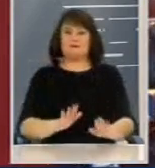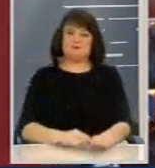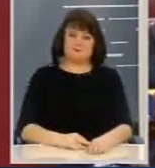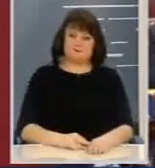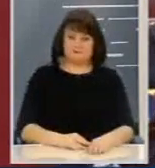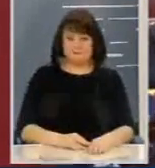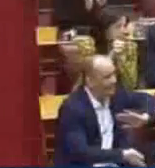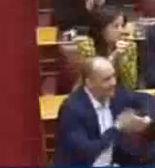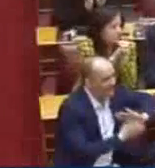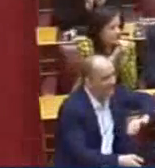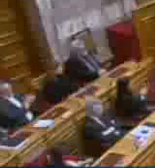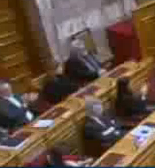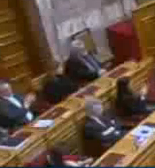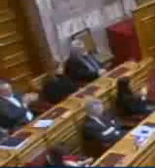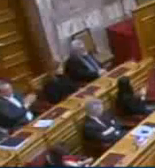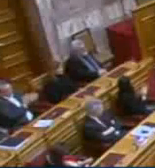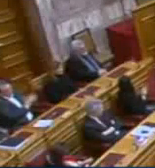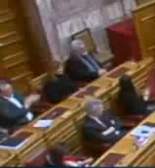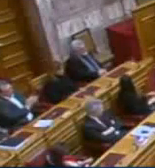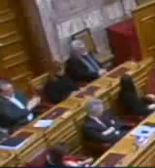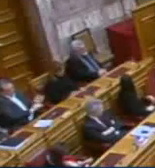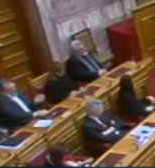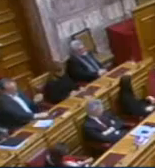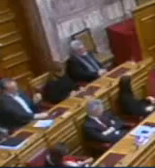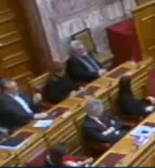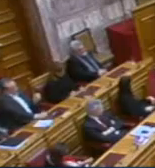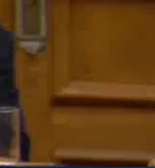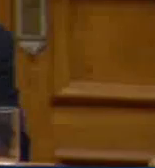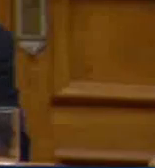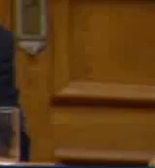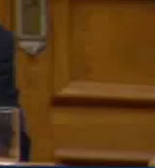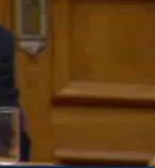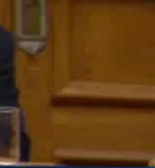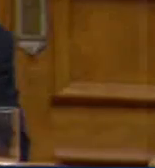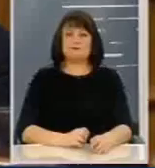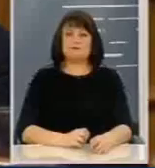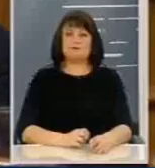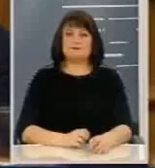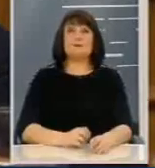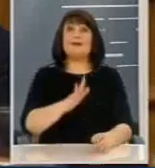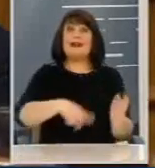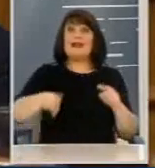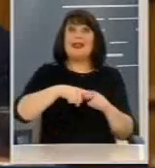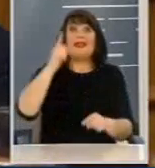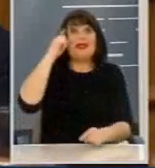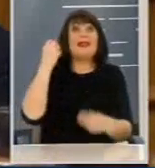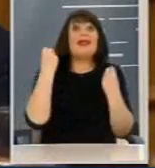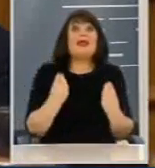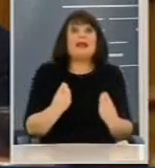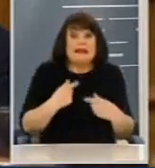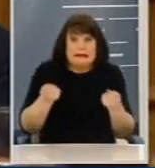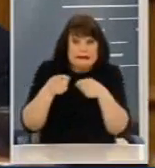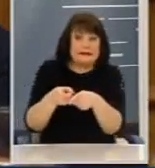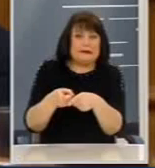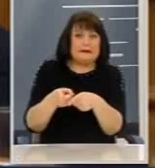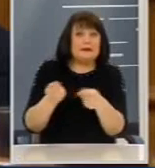Λοιπόν, να έχει ο ελληνικός λαός την εικόνα του τι ακριβώς θα κάνατε εσείς αν είχαμε την ατυχία σε αυτές τις κρίσιμες ώρες για